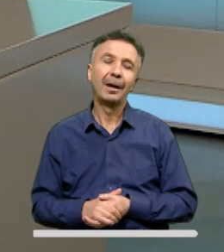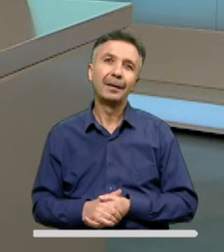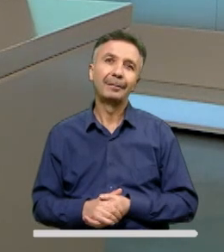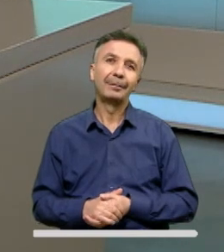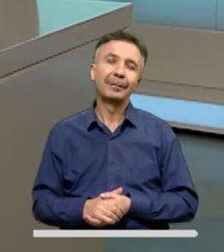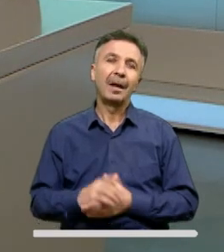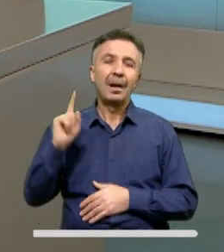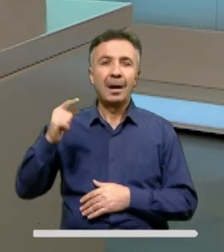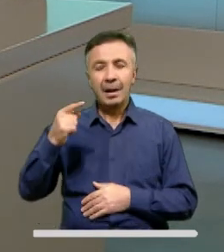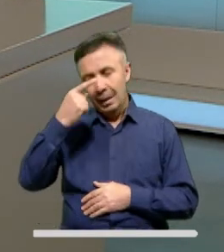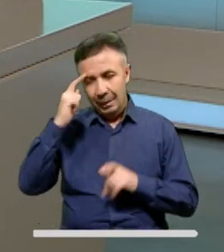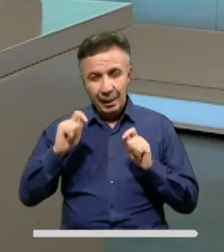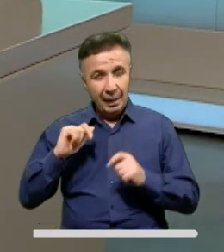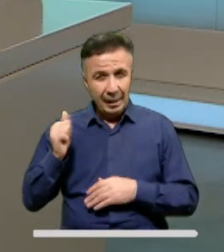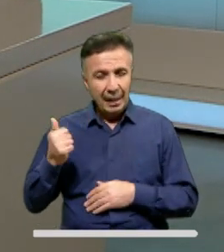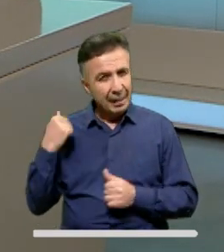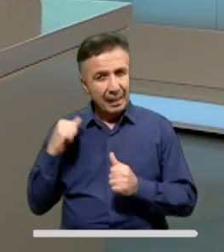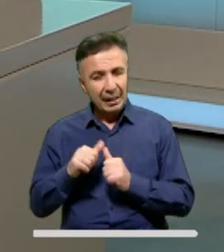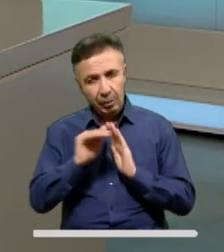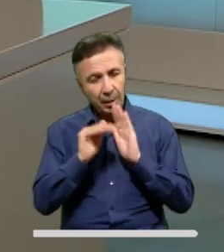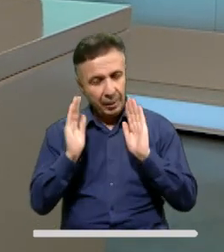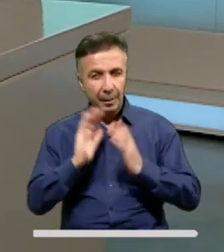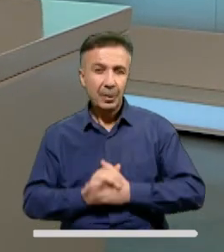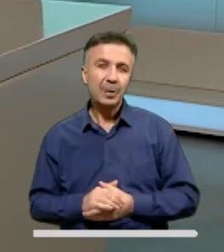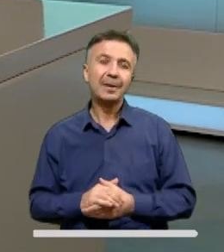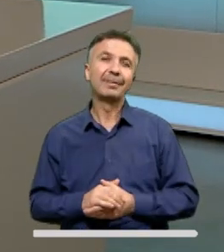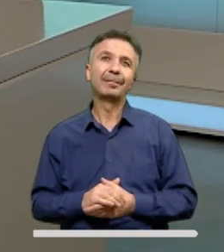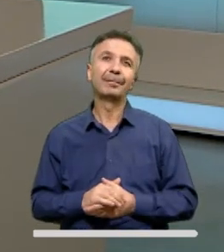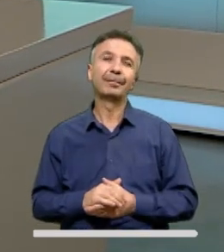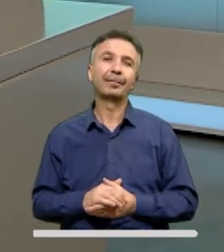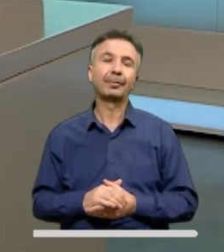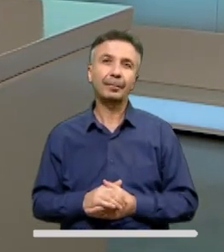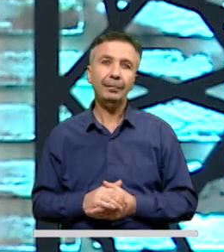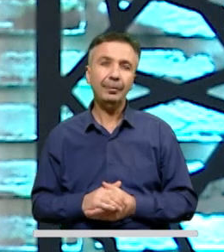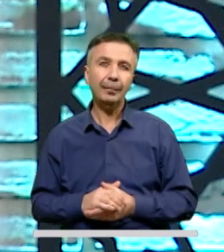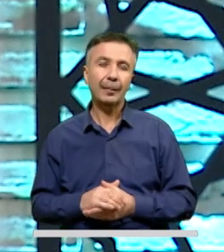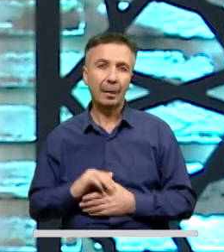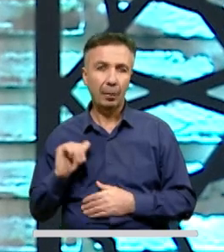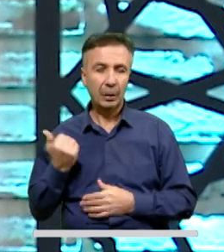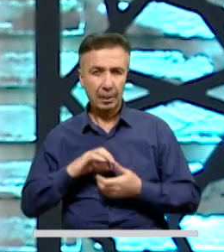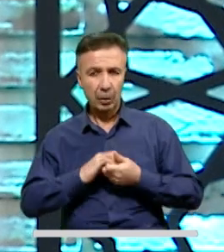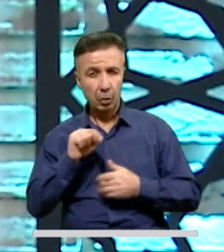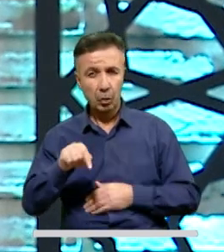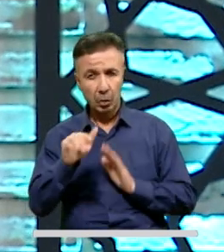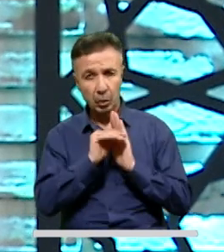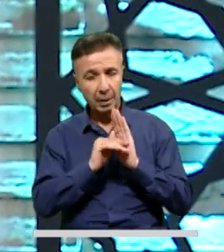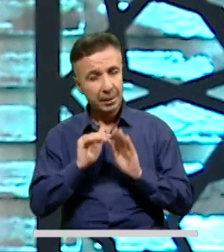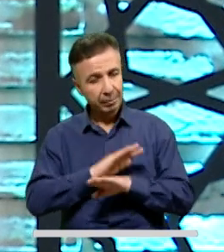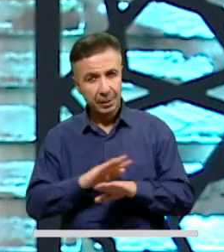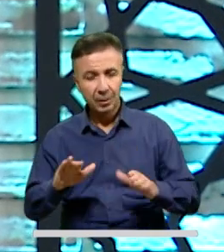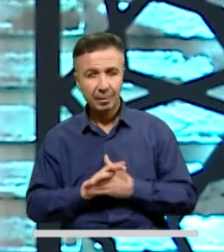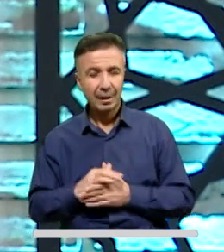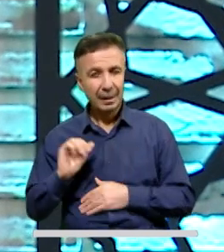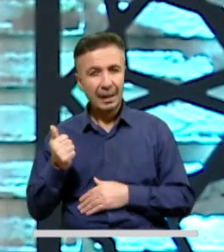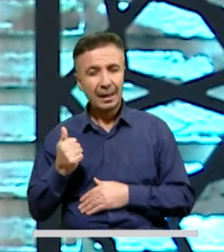olasınız. Allah nasip ederse yarın kaldığımız yerden hayırlısıyla devam ederiz. Hayırlısıyla inşallah. Allah kolaylık versin. Evet muhterem dostlar, bugünlük bize ayrılan sürenin sonuna geldik.